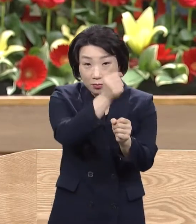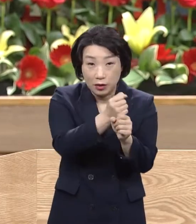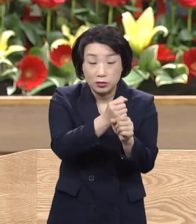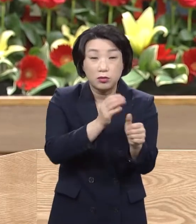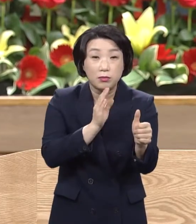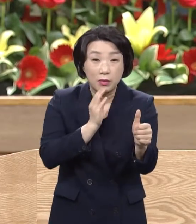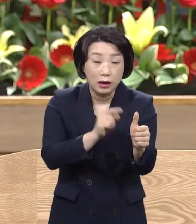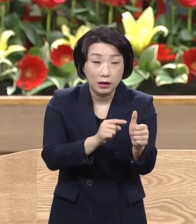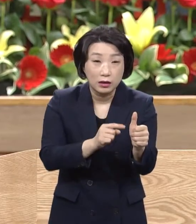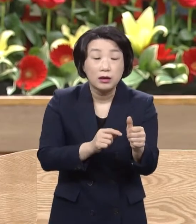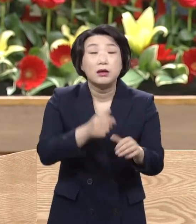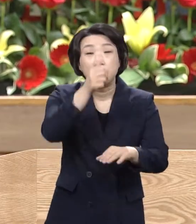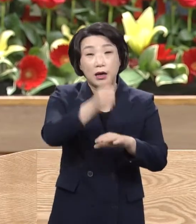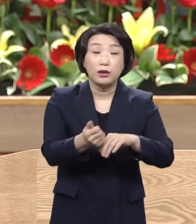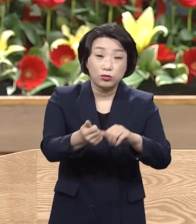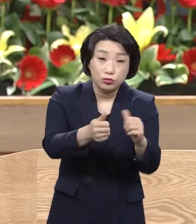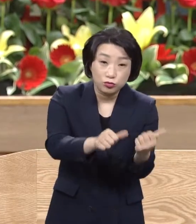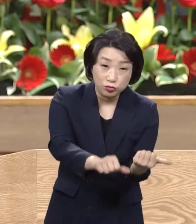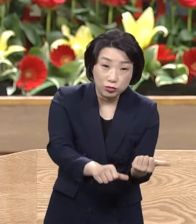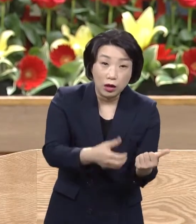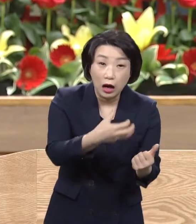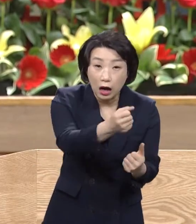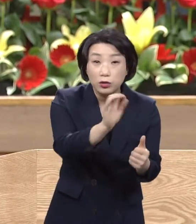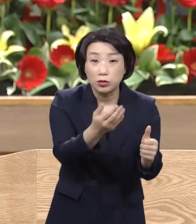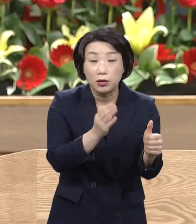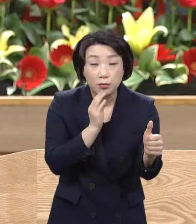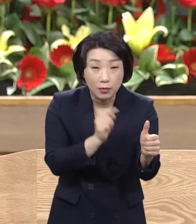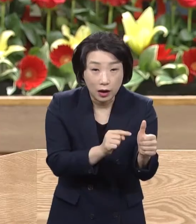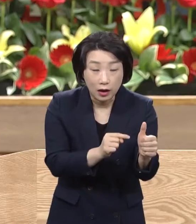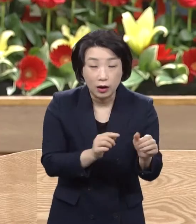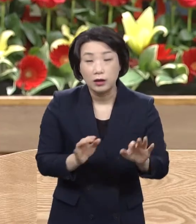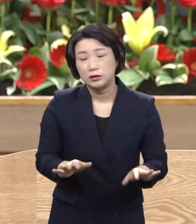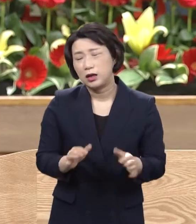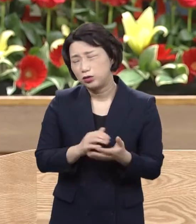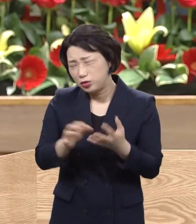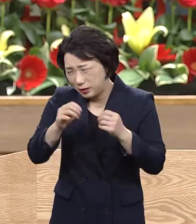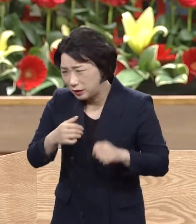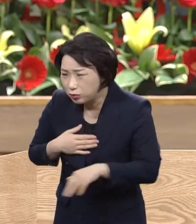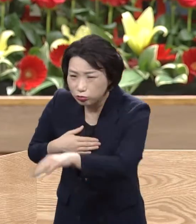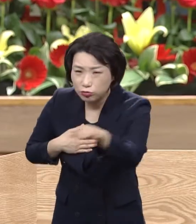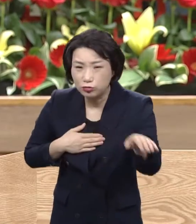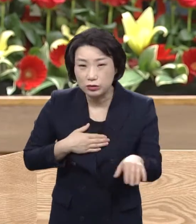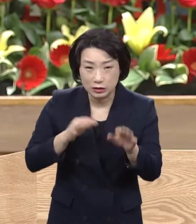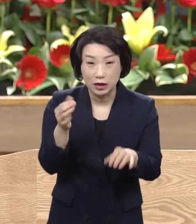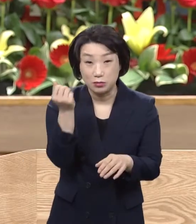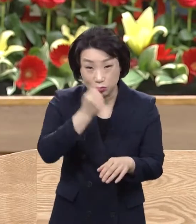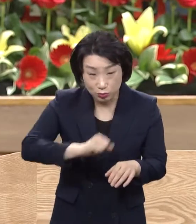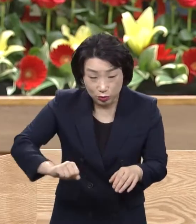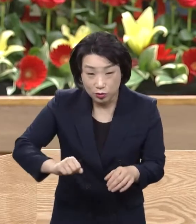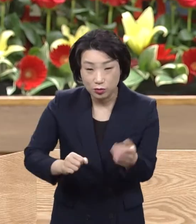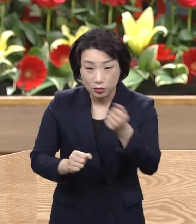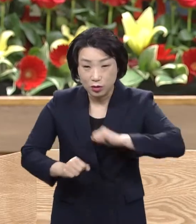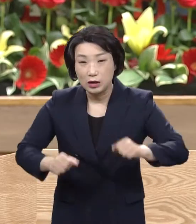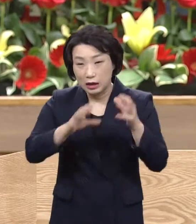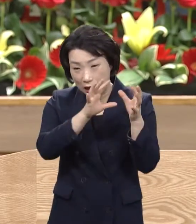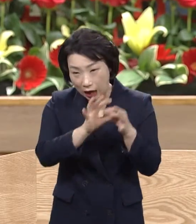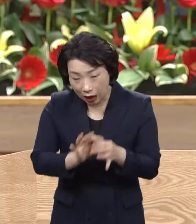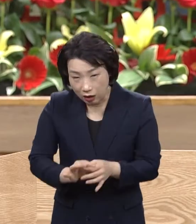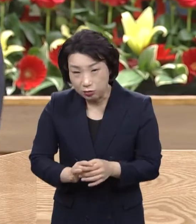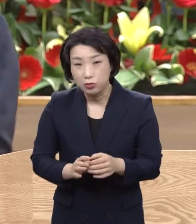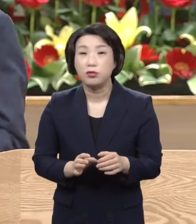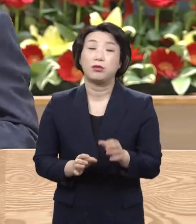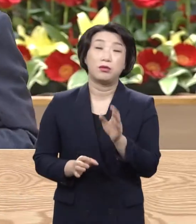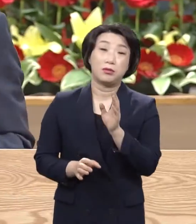불순종해서 정령 죽음을 가져오듯이 수많은 사람들이 불순종하게